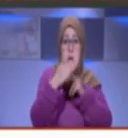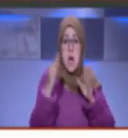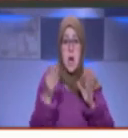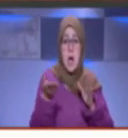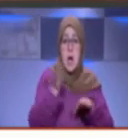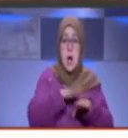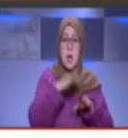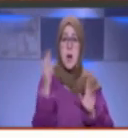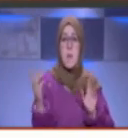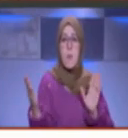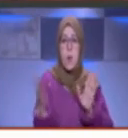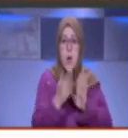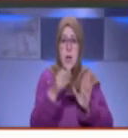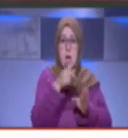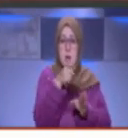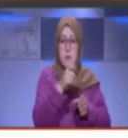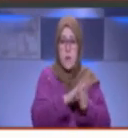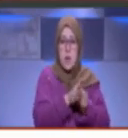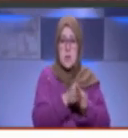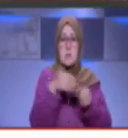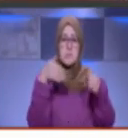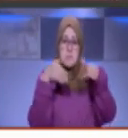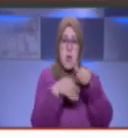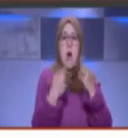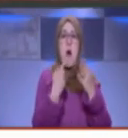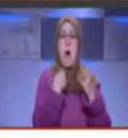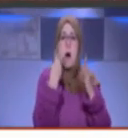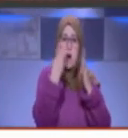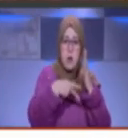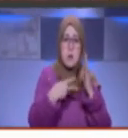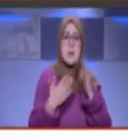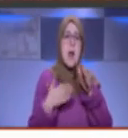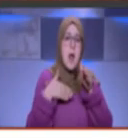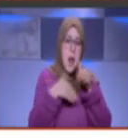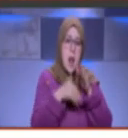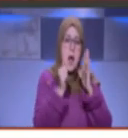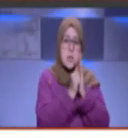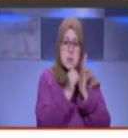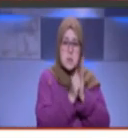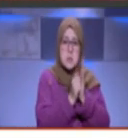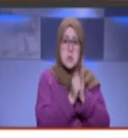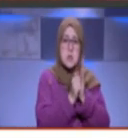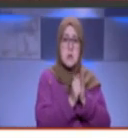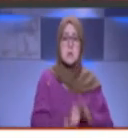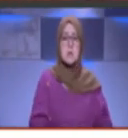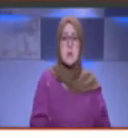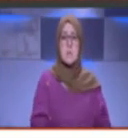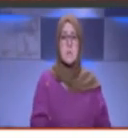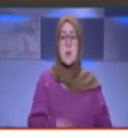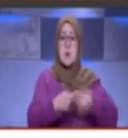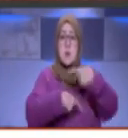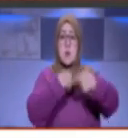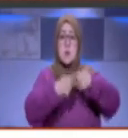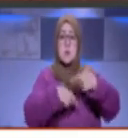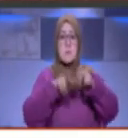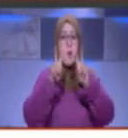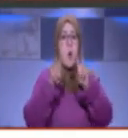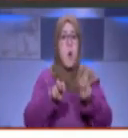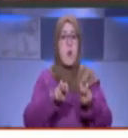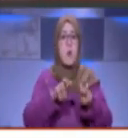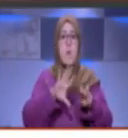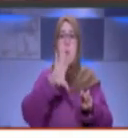سوف يستمر العزل الصحي اللي موجود في بريطانيا؟ هل سوف يستمر توقف اوجه الحياه اللي موجوده في